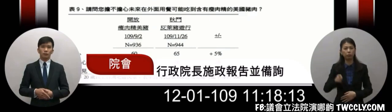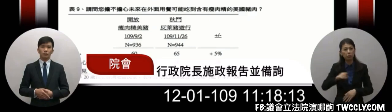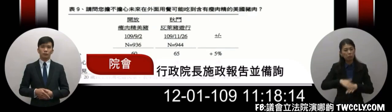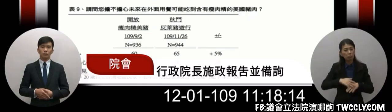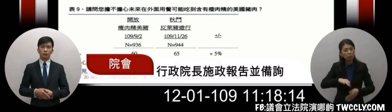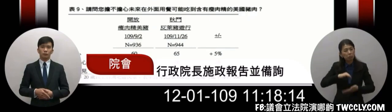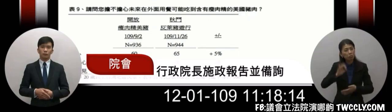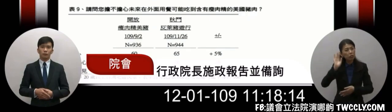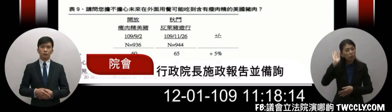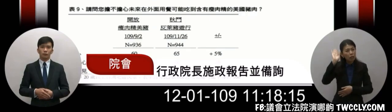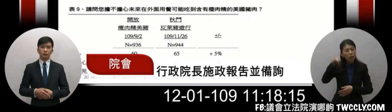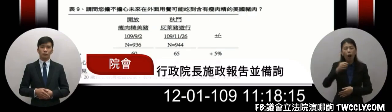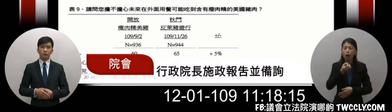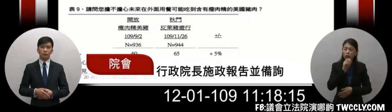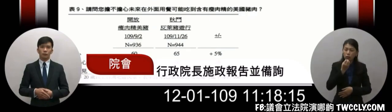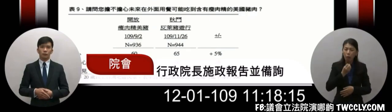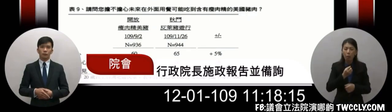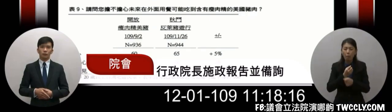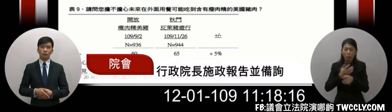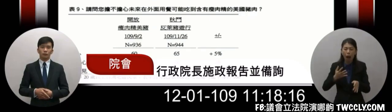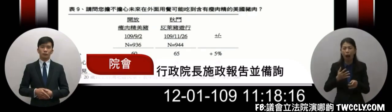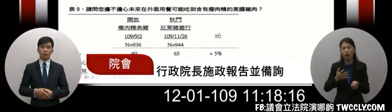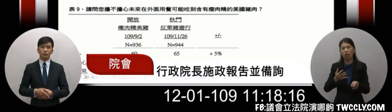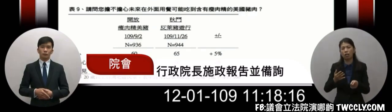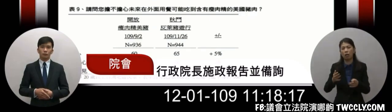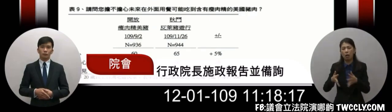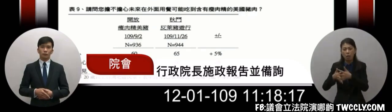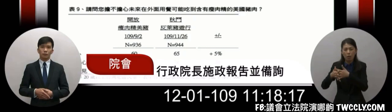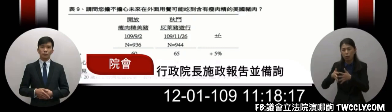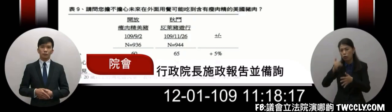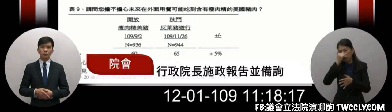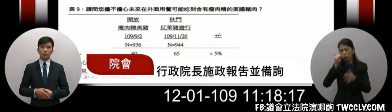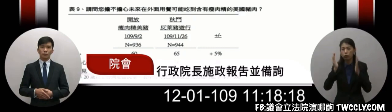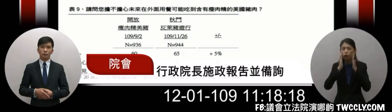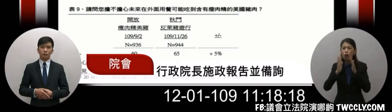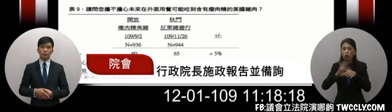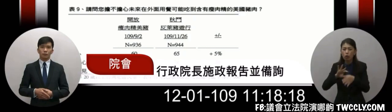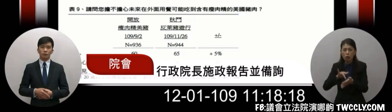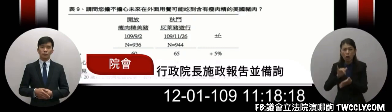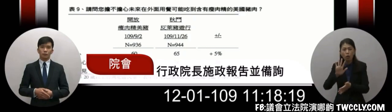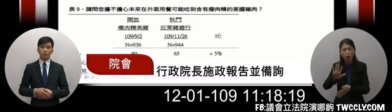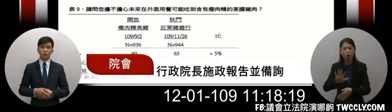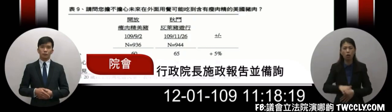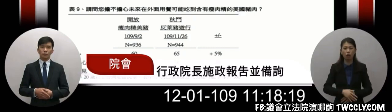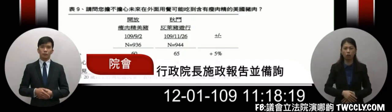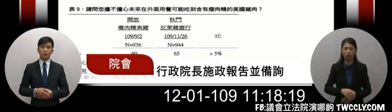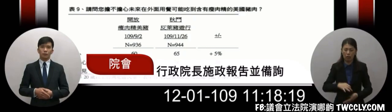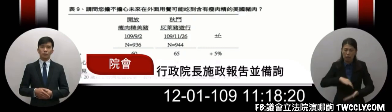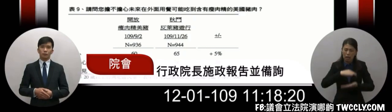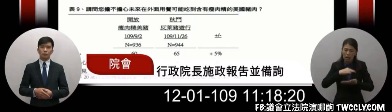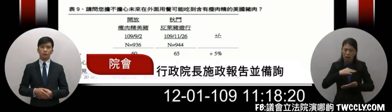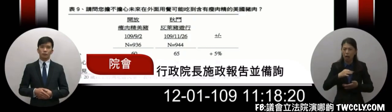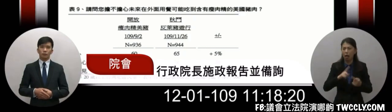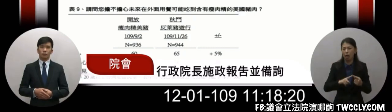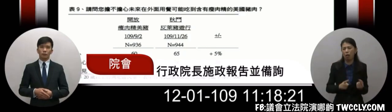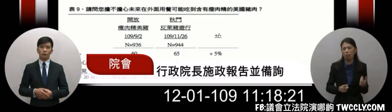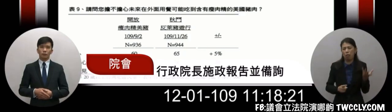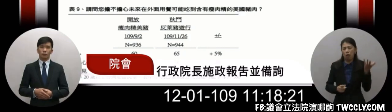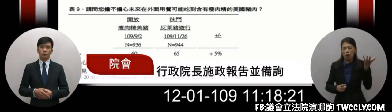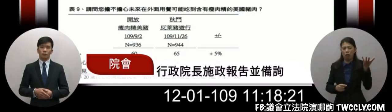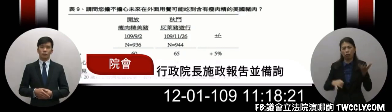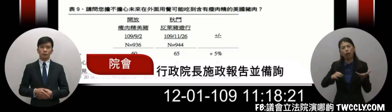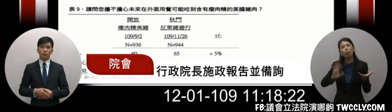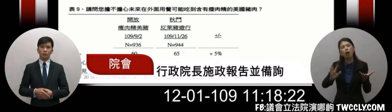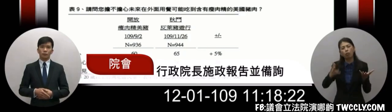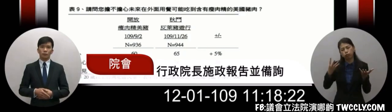未来外面用餐的时候可能吃到含瘦肉精的美国猪肉？不担心的人越来越少，担心的人越来越